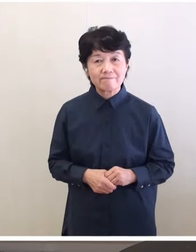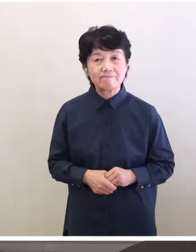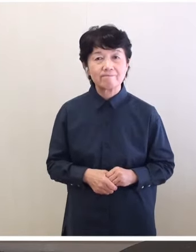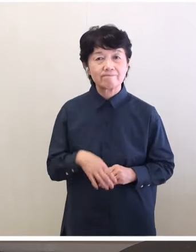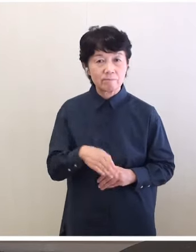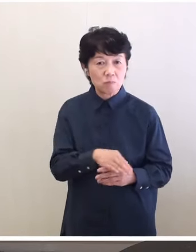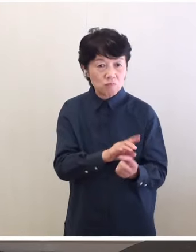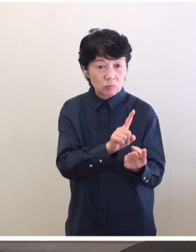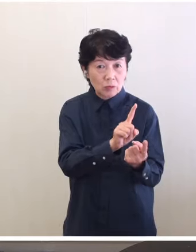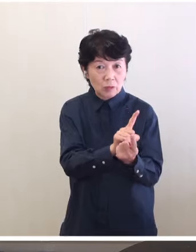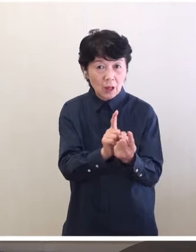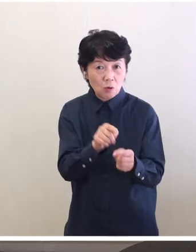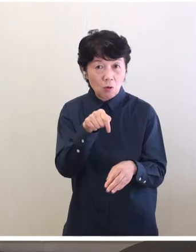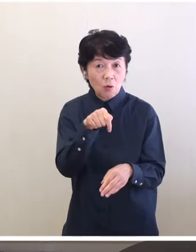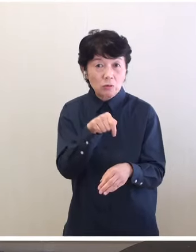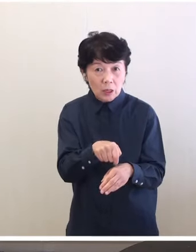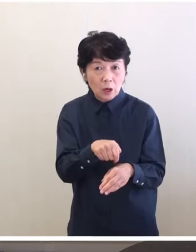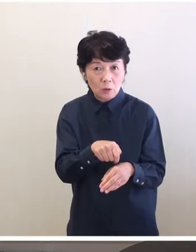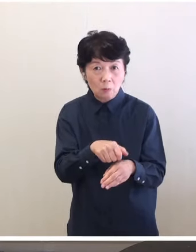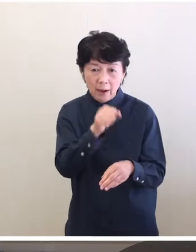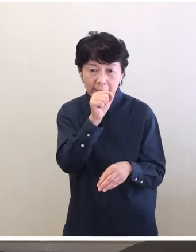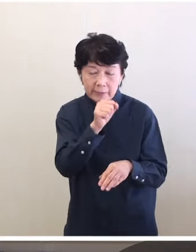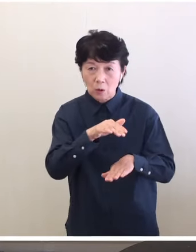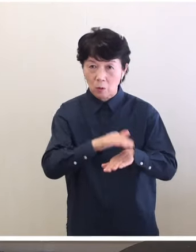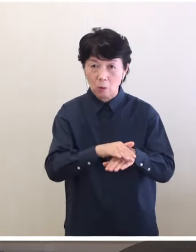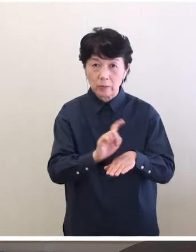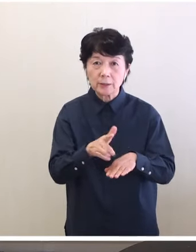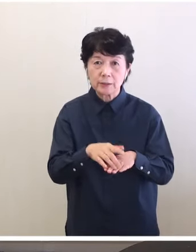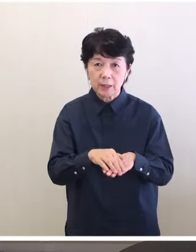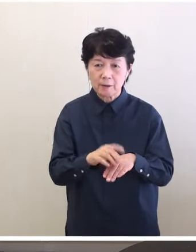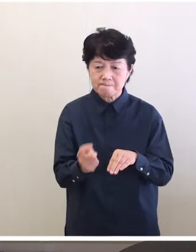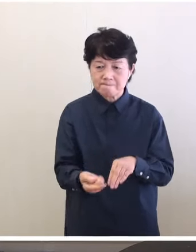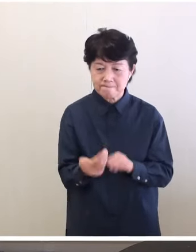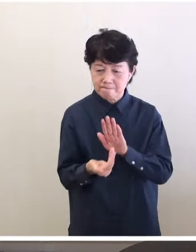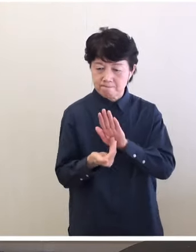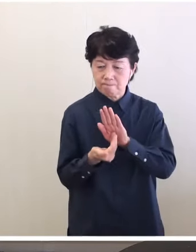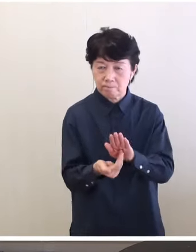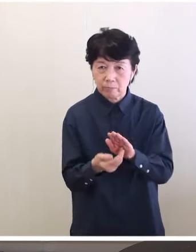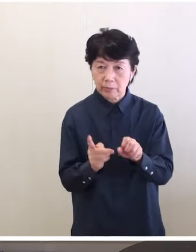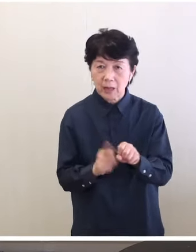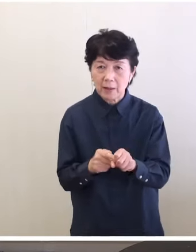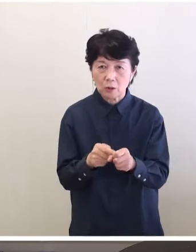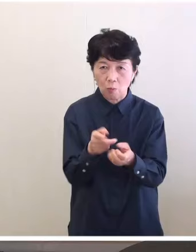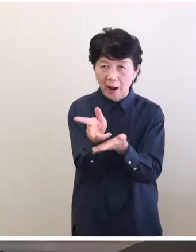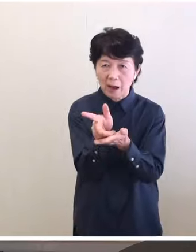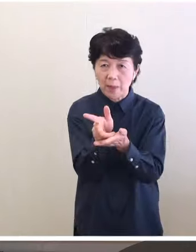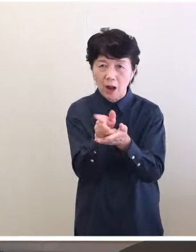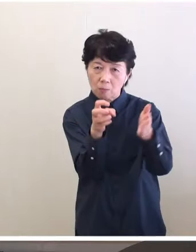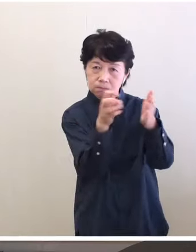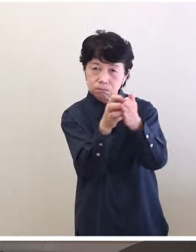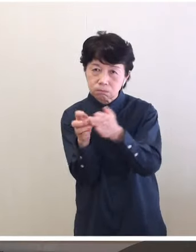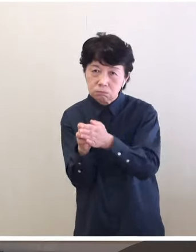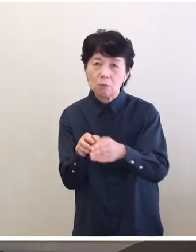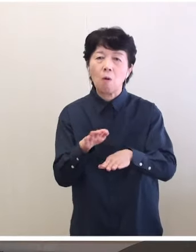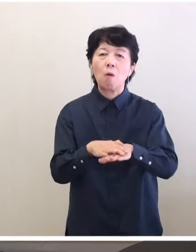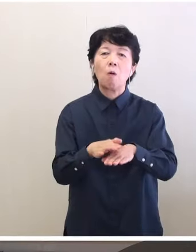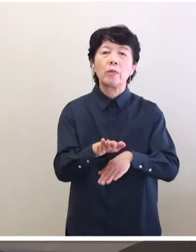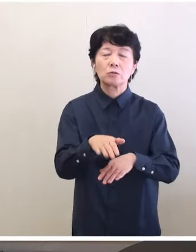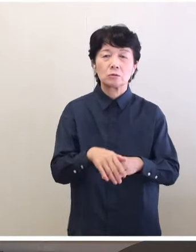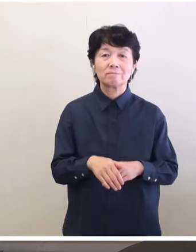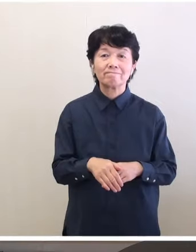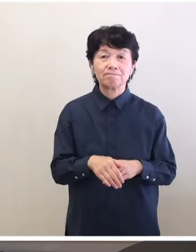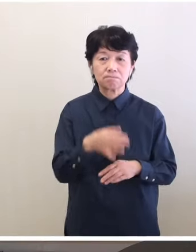で、その対応の有力な手段が防犯カメラの増設だと思います。で、中